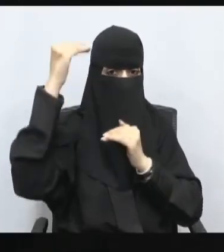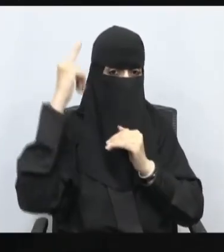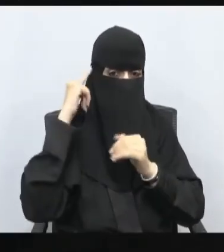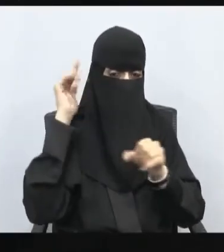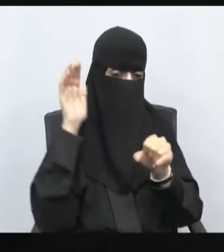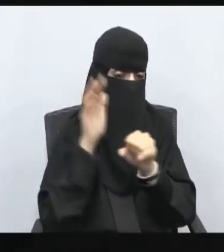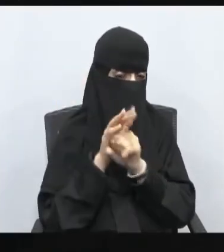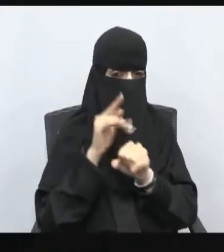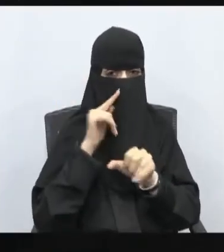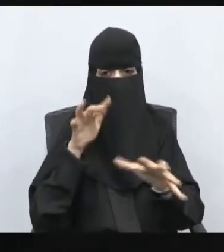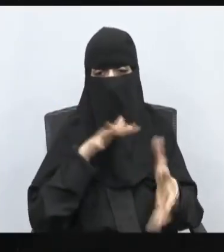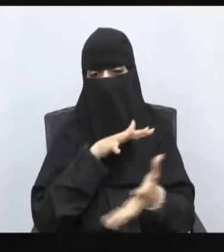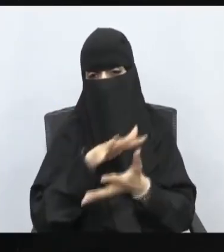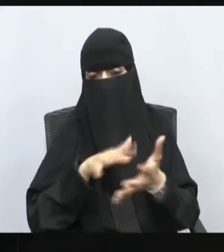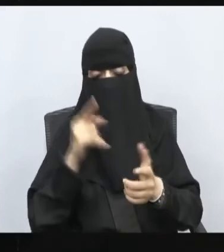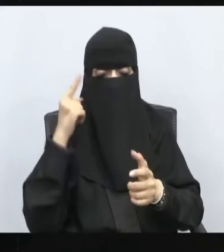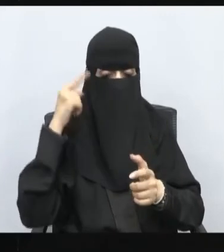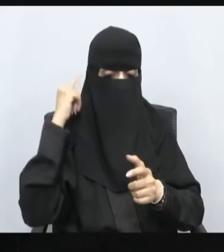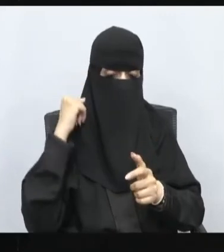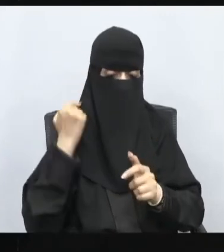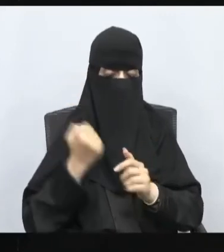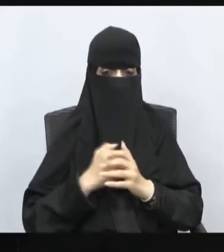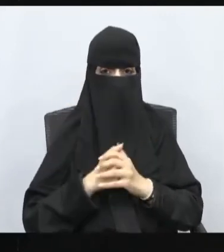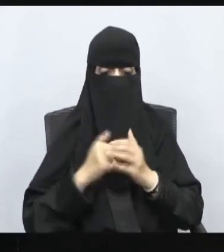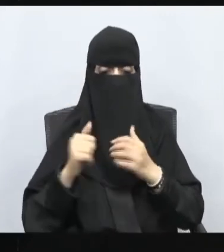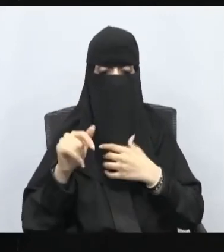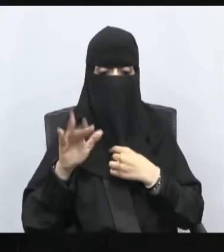يصبح خطير على الأذن أو على السمع.